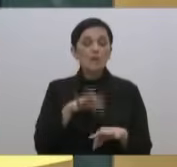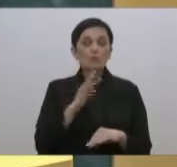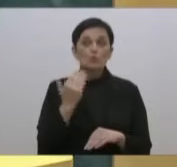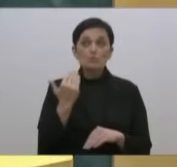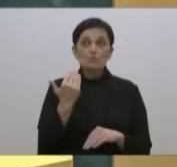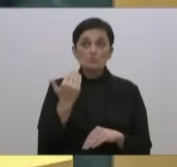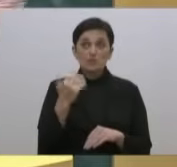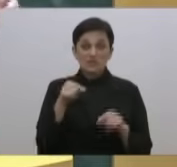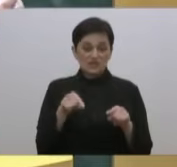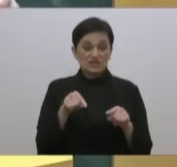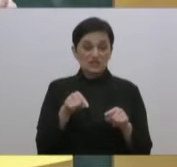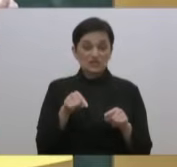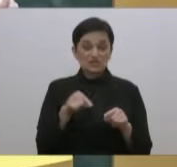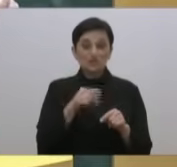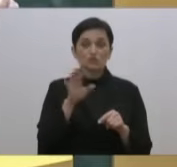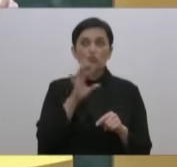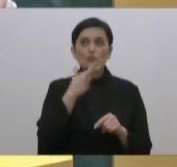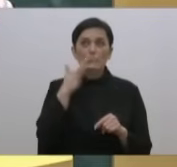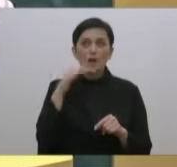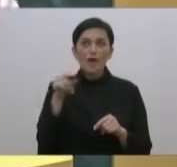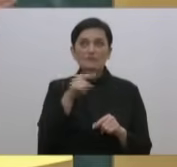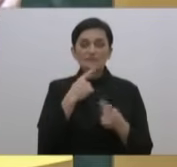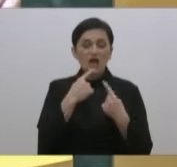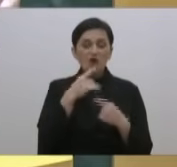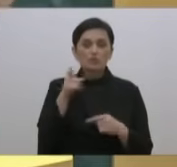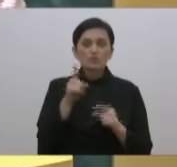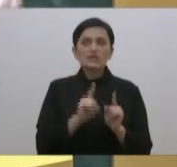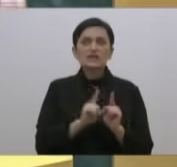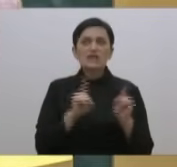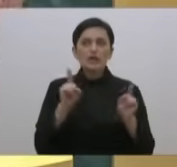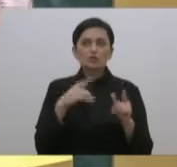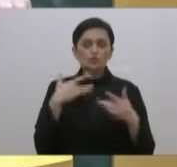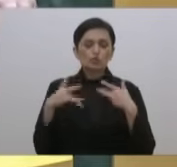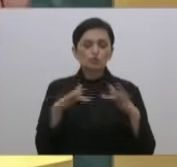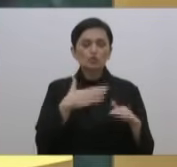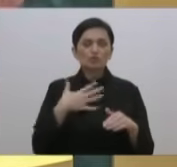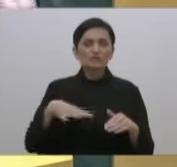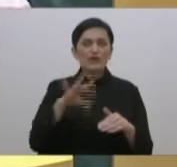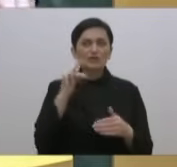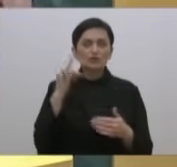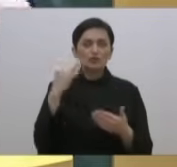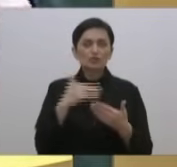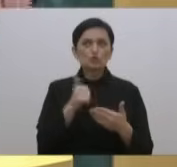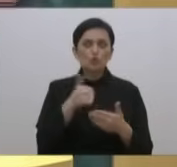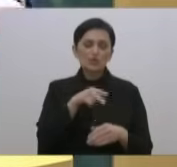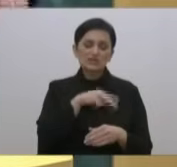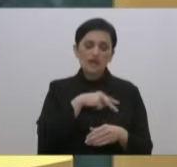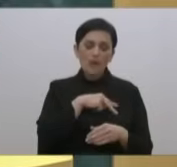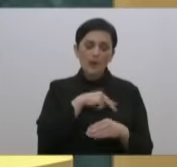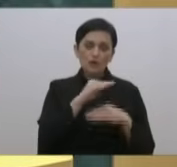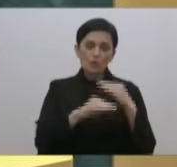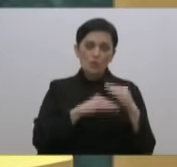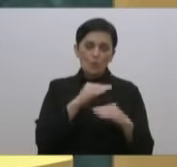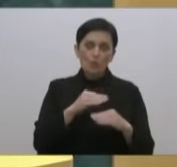მისი აკაური დანიშნულების შესახებ ალბათ ბევრს არ ვილაპარაკებ, მას განსაკუთრებული როლი აქვს ჩვენი ქვეყნის ისტორიაში, როგორც საპარლამენტო